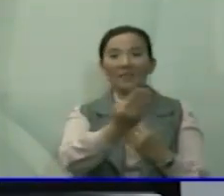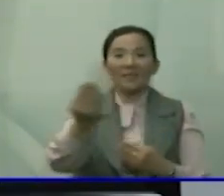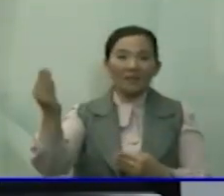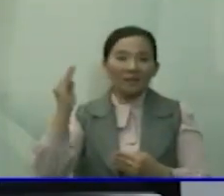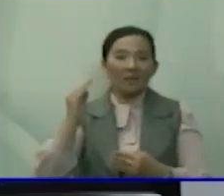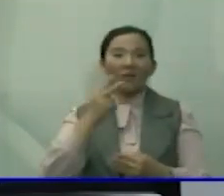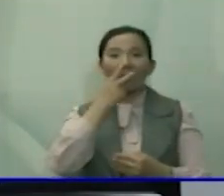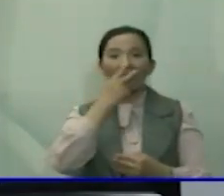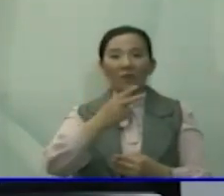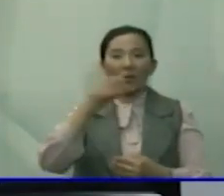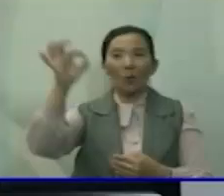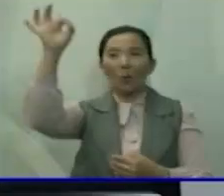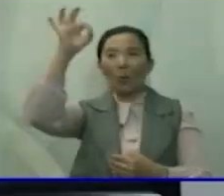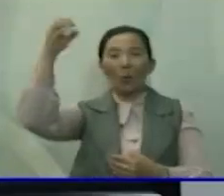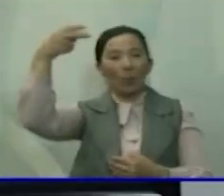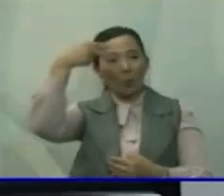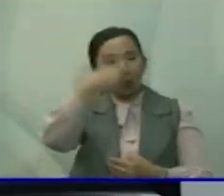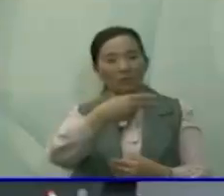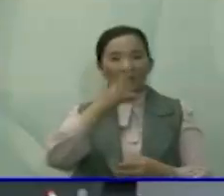из космоса